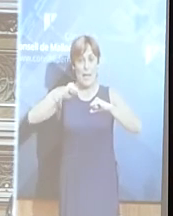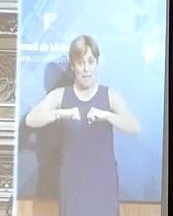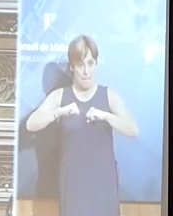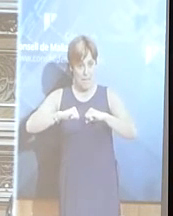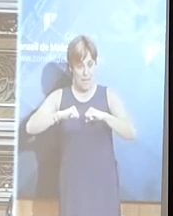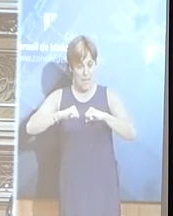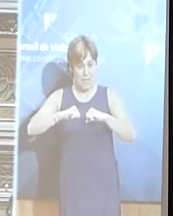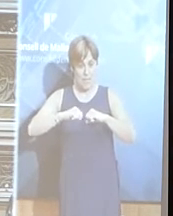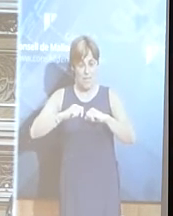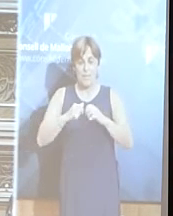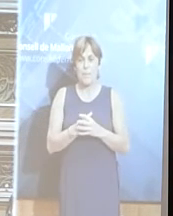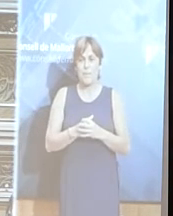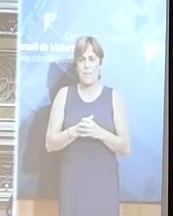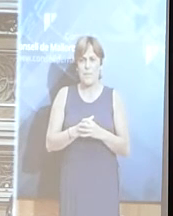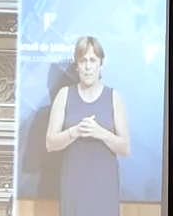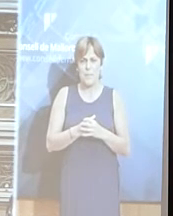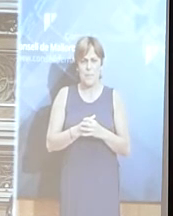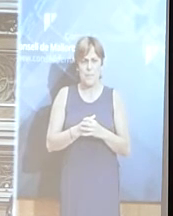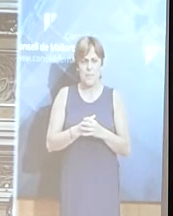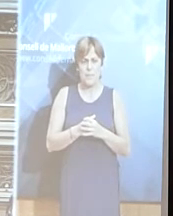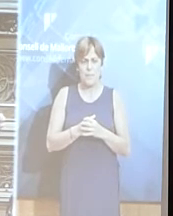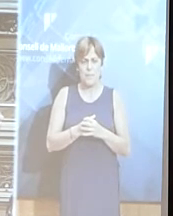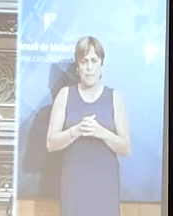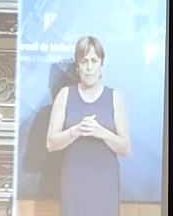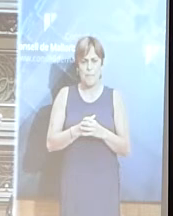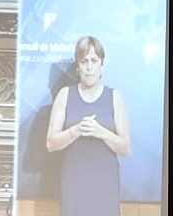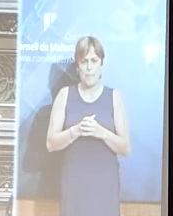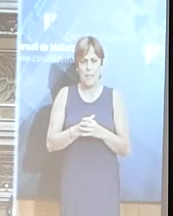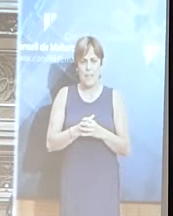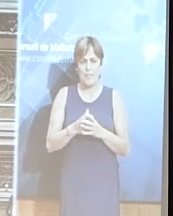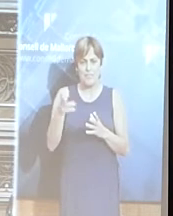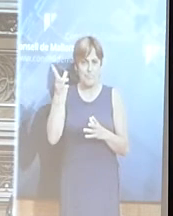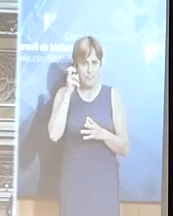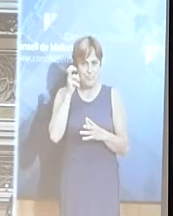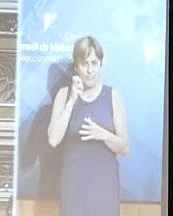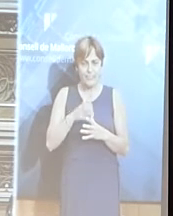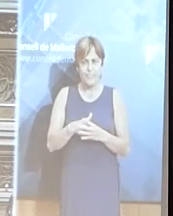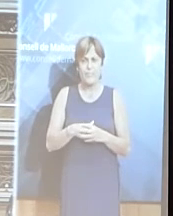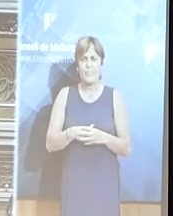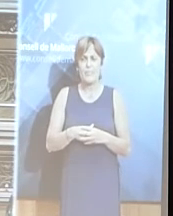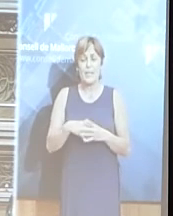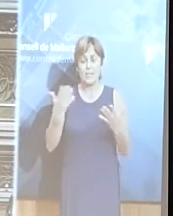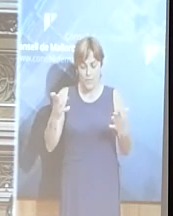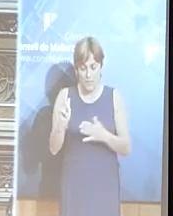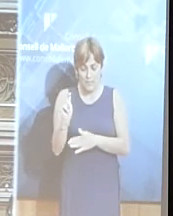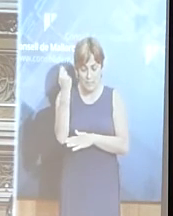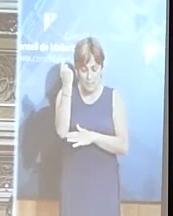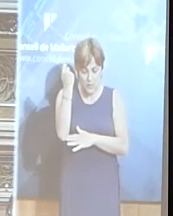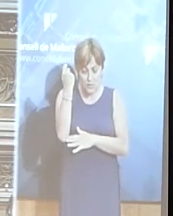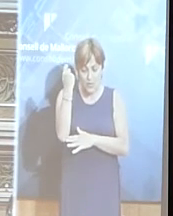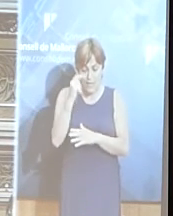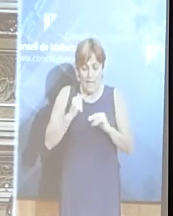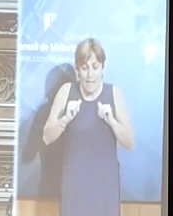d'un punt tan zero que era molt per sota del que havia el 2007. No sé si m'explico bé. Aleshores, la gran victòria